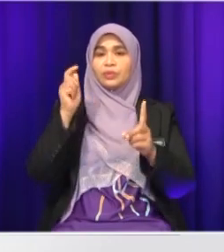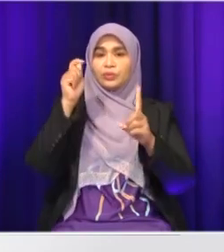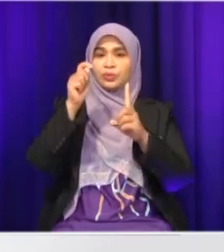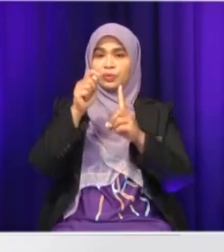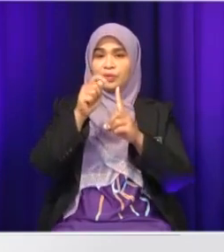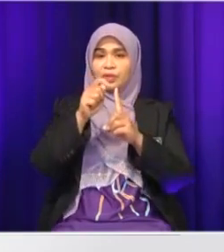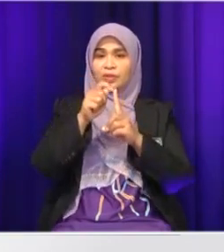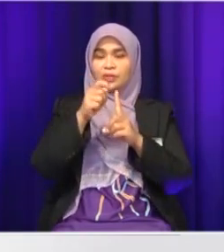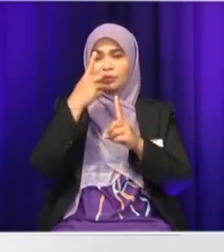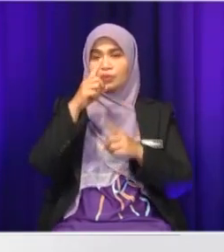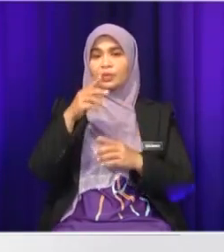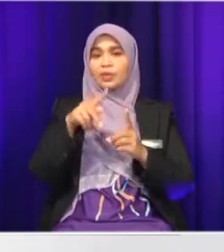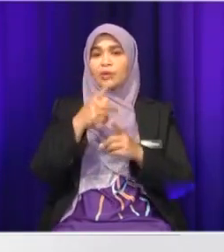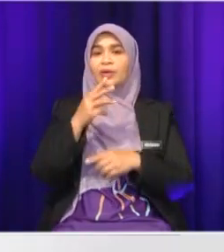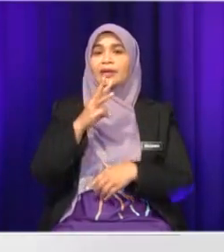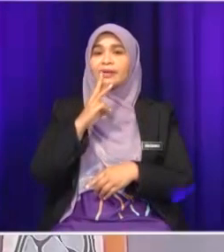keluarkan